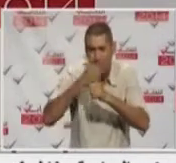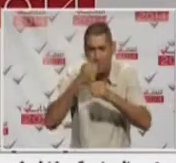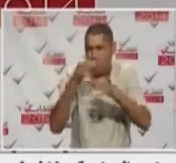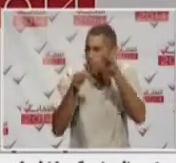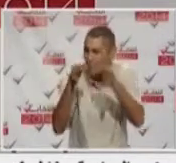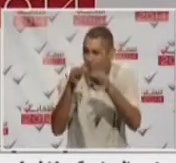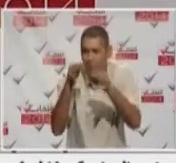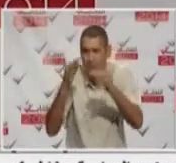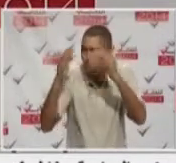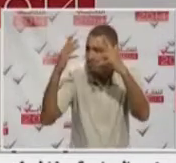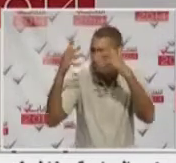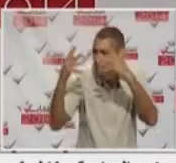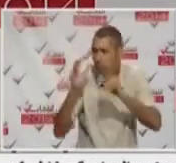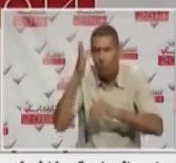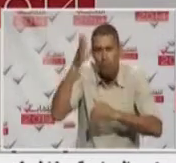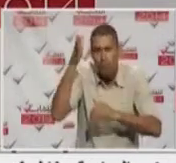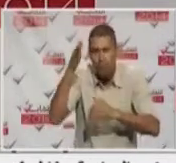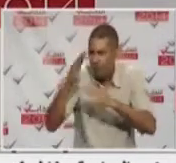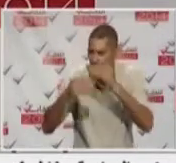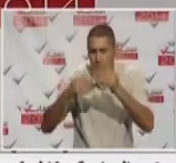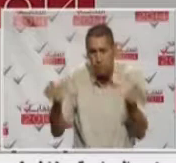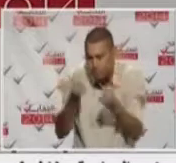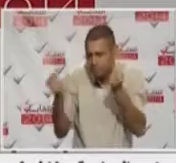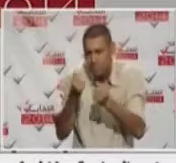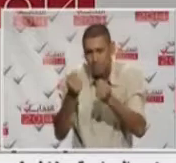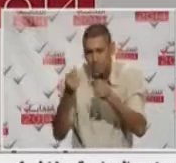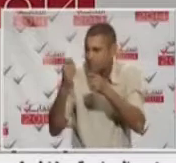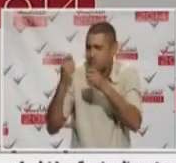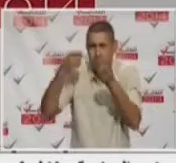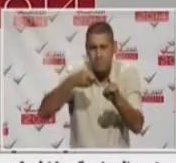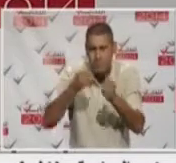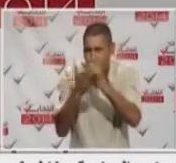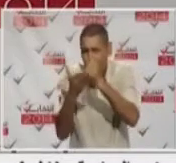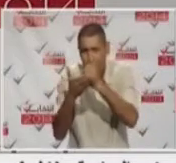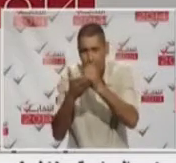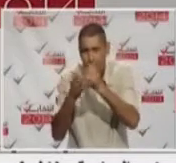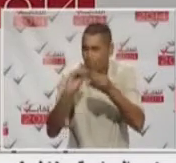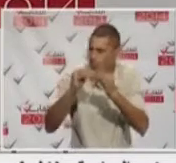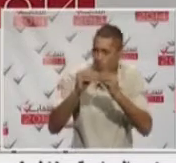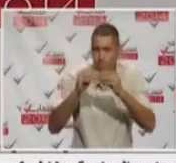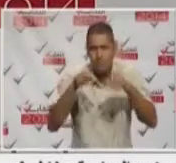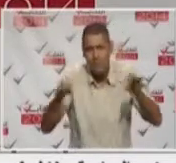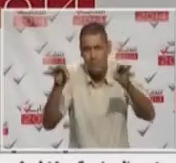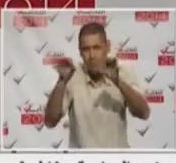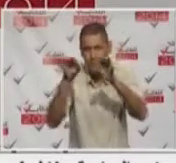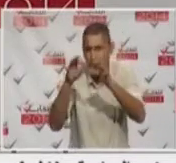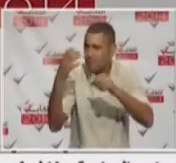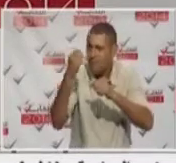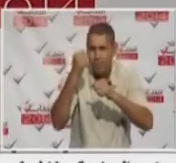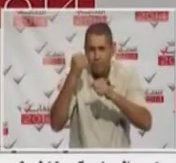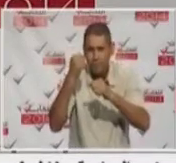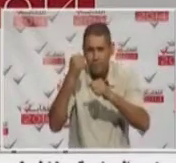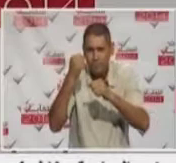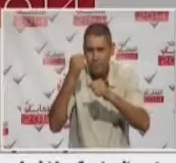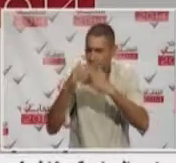استراتيجية واضحة والسعي جاهدا على تشجيع الاستثمار الفلاحي وإيجاد حلول للإشكالات العقارية وإخراجها من حالة الجمود